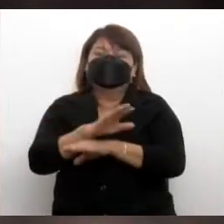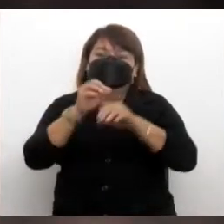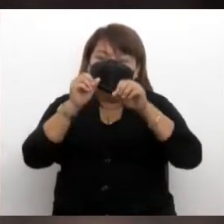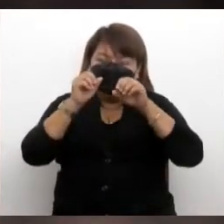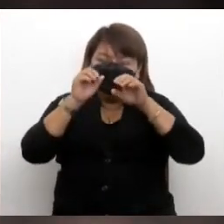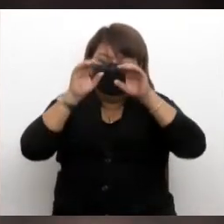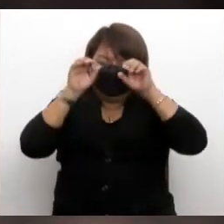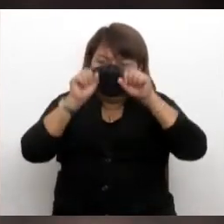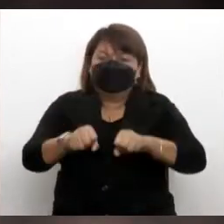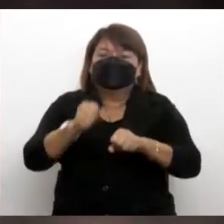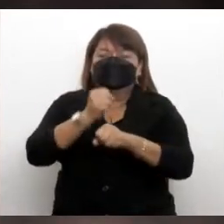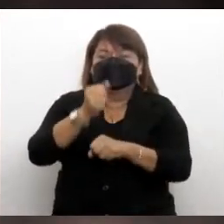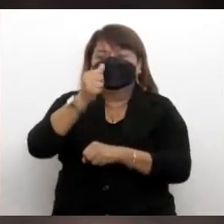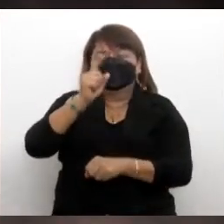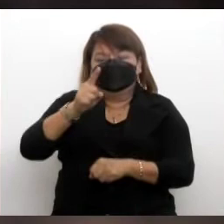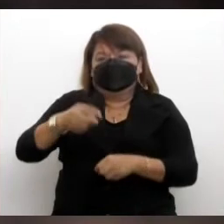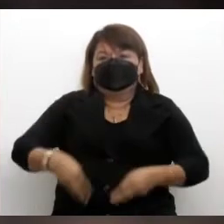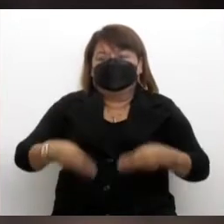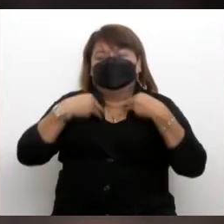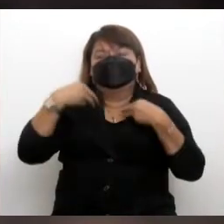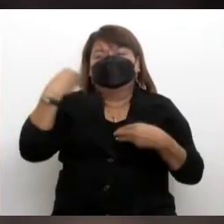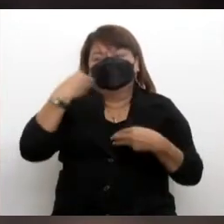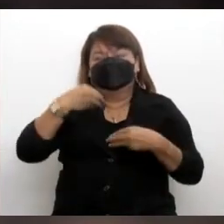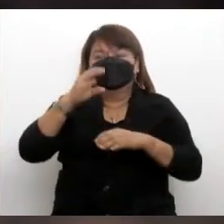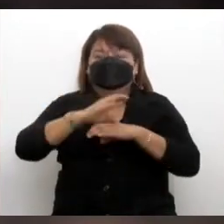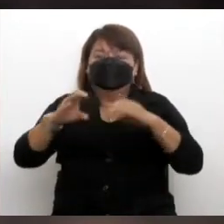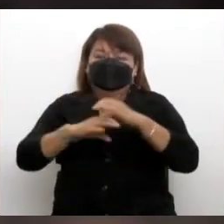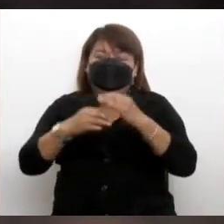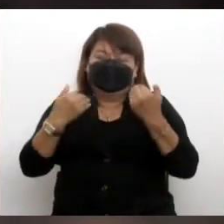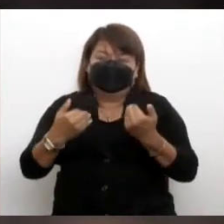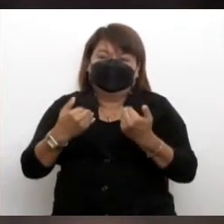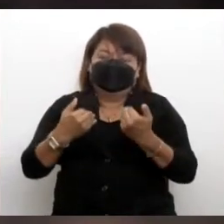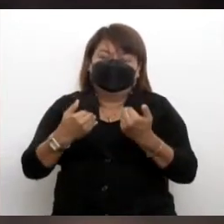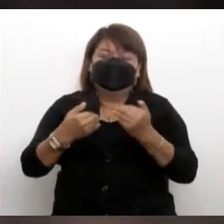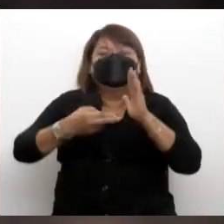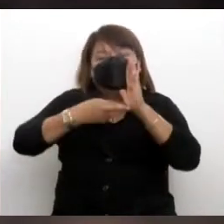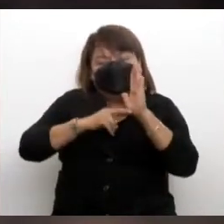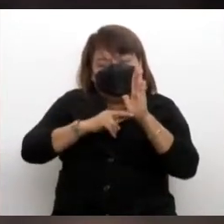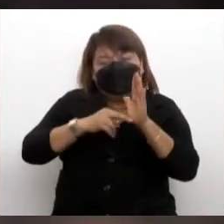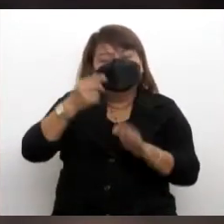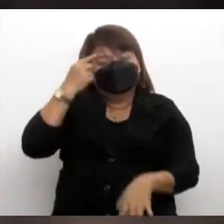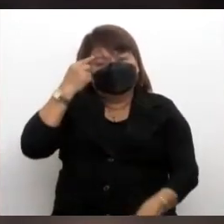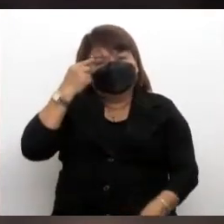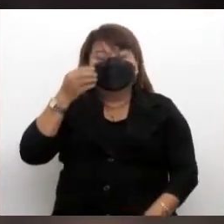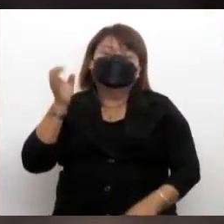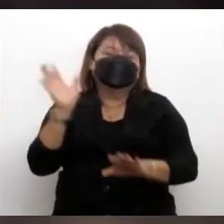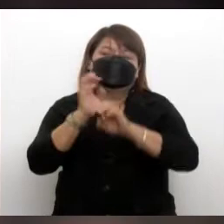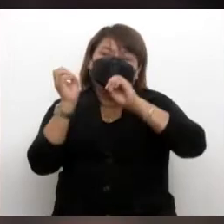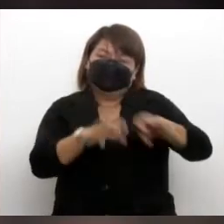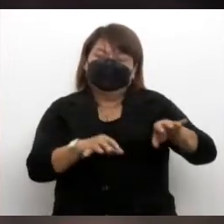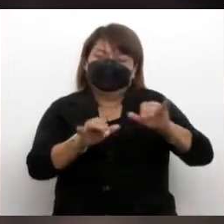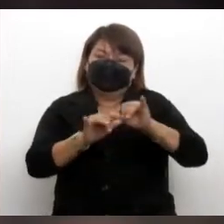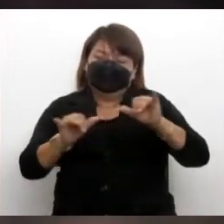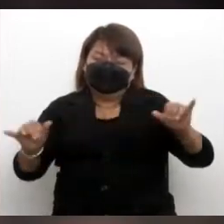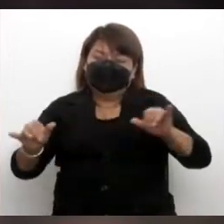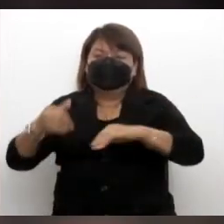ในชีวิตประจำวันโครงการนี้ก็คิดตั้งแต่เริ่มแล้วค่ะว่าเราจะไม่ทิ้งเราก็จะขยายจะนำ